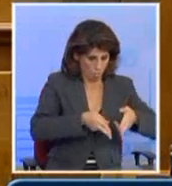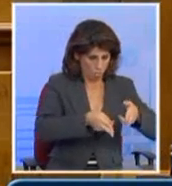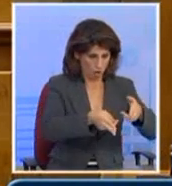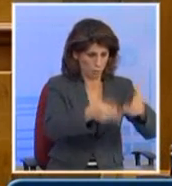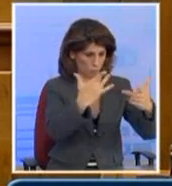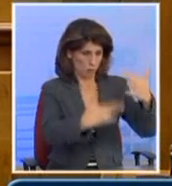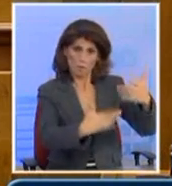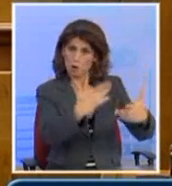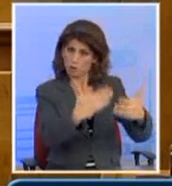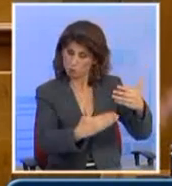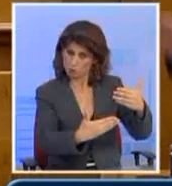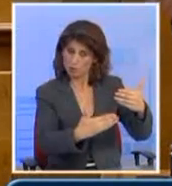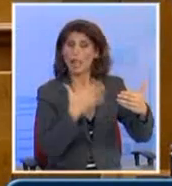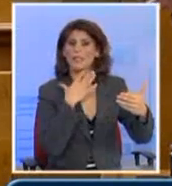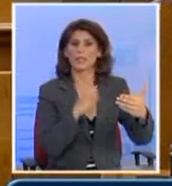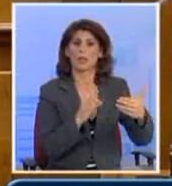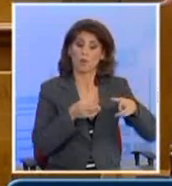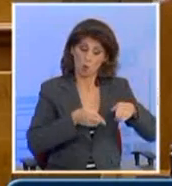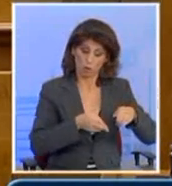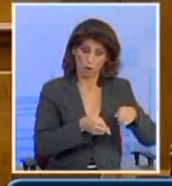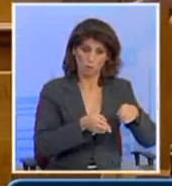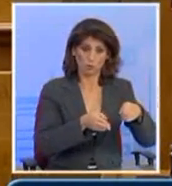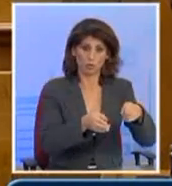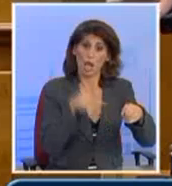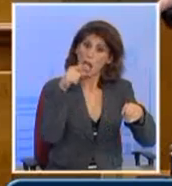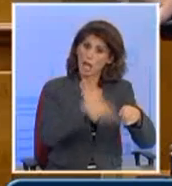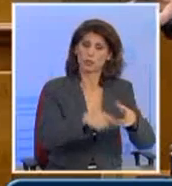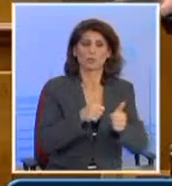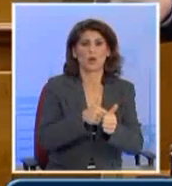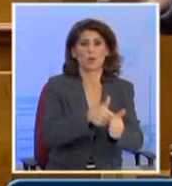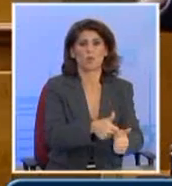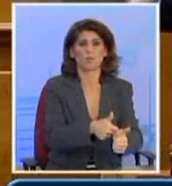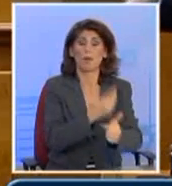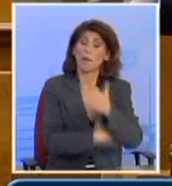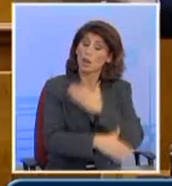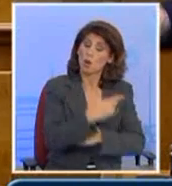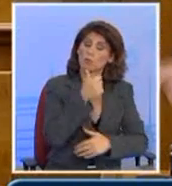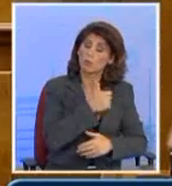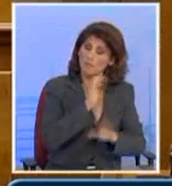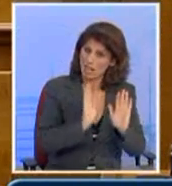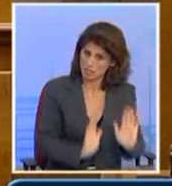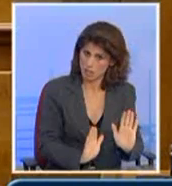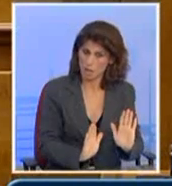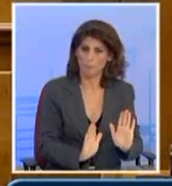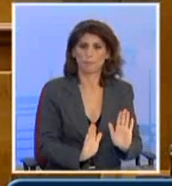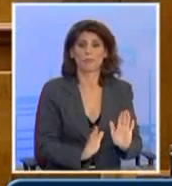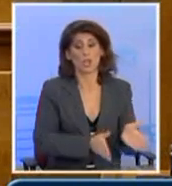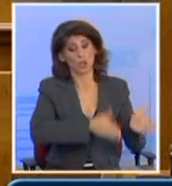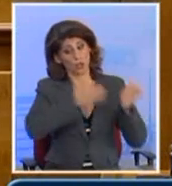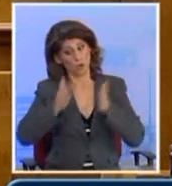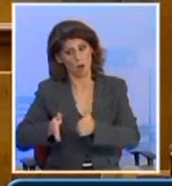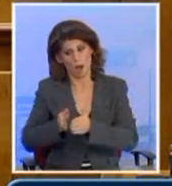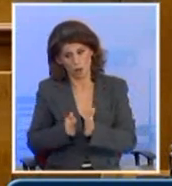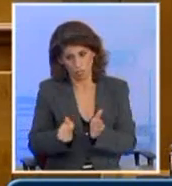του προϋπολογισμού, δηλαδή ο δρόμος αυτός που ακολουθούμε με κόπους και με βάσανα, και ο άλλος δρόμος